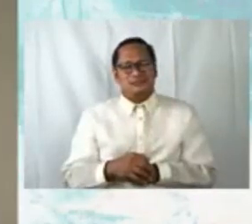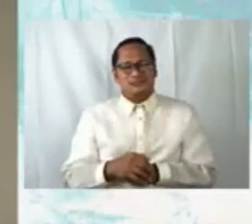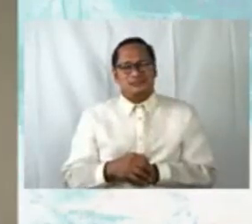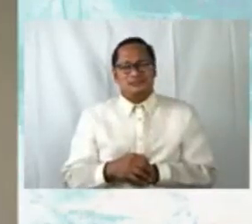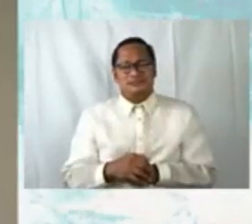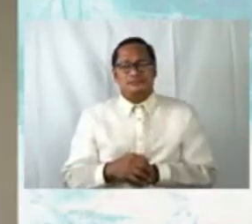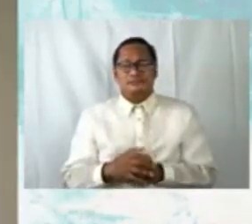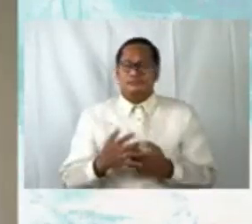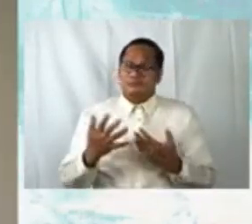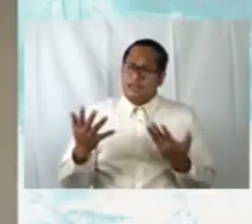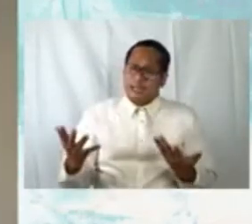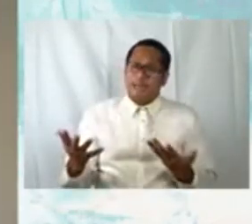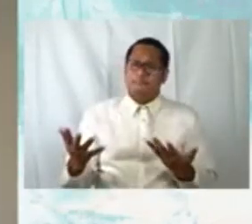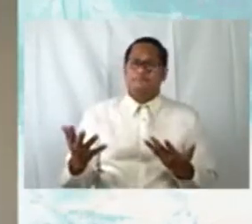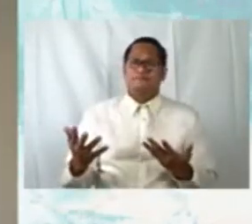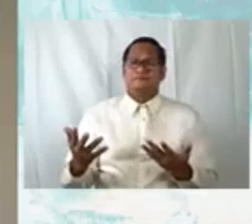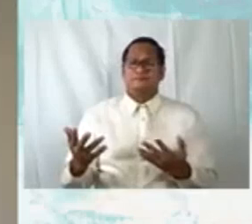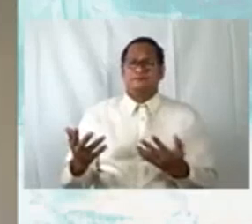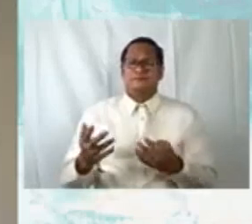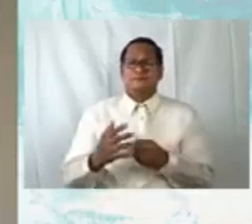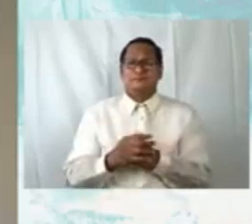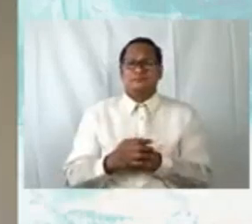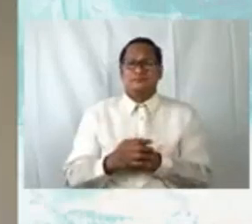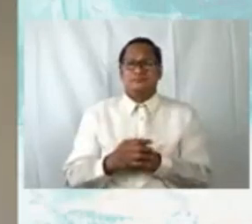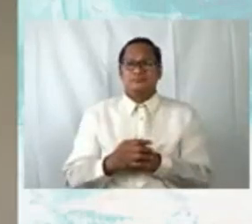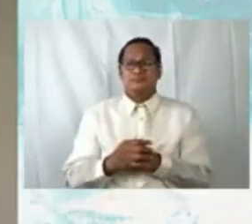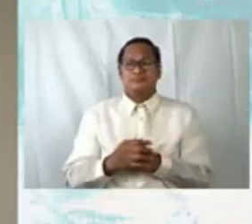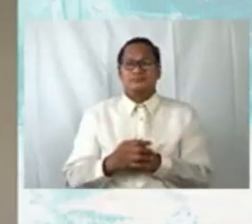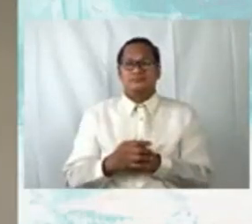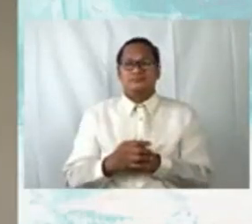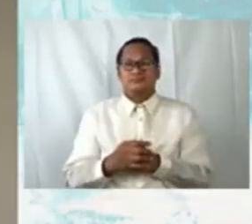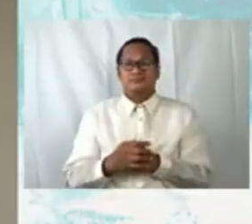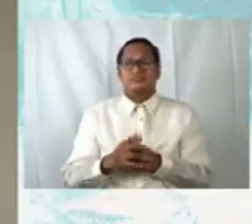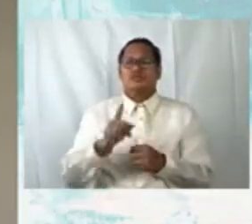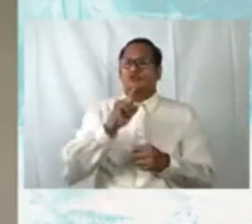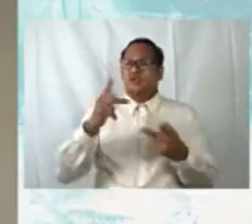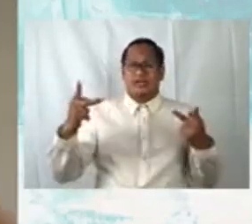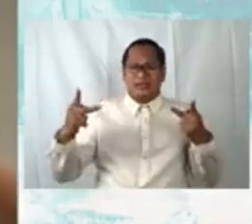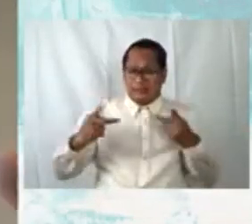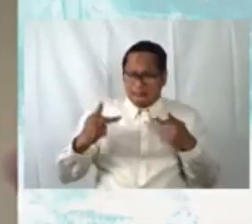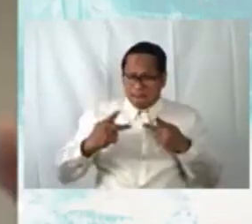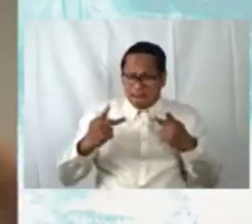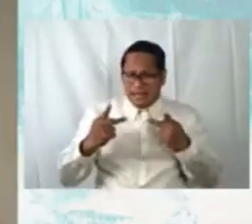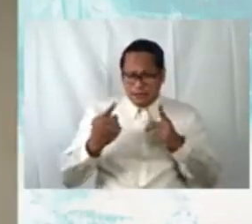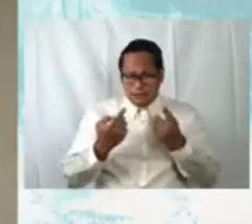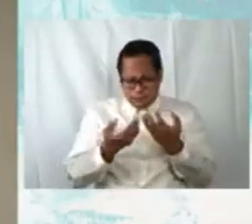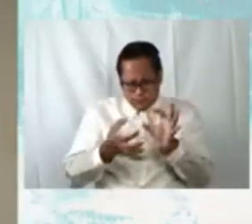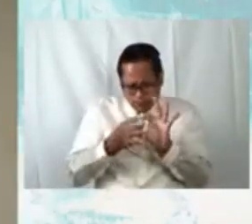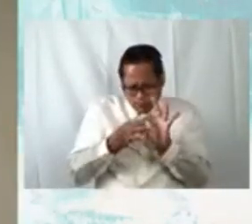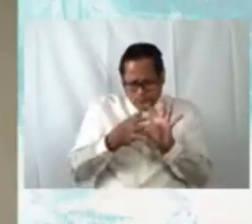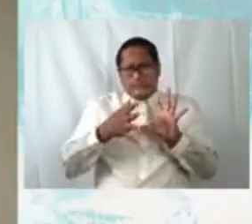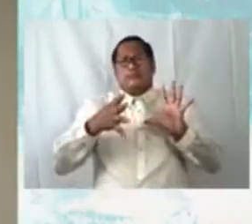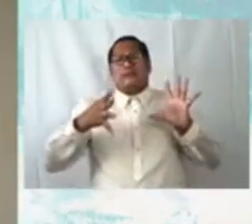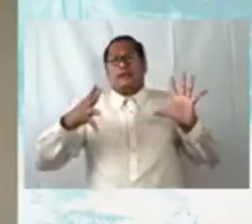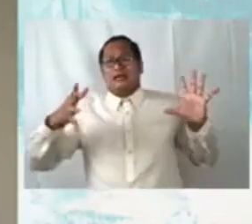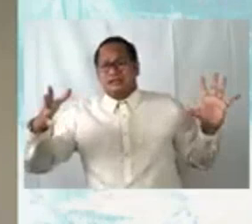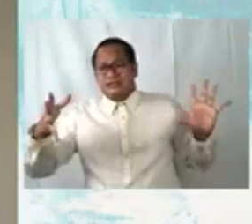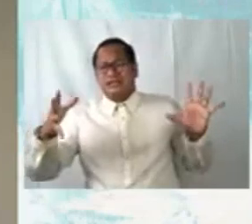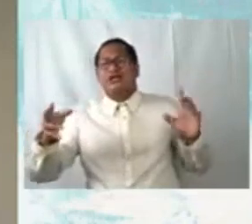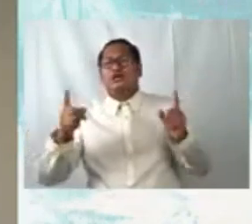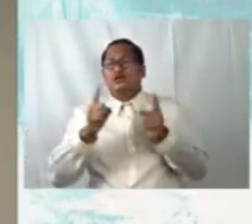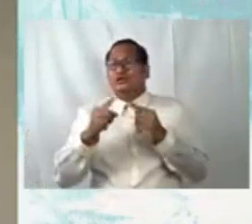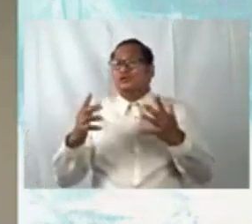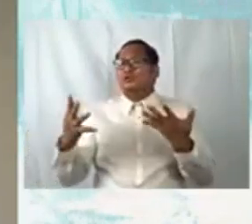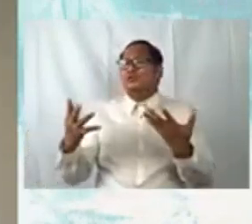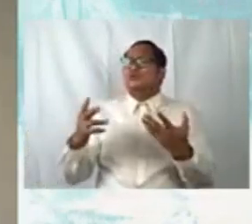Na yung pain ng separation, walang kalayaan para yakapin ang ating mga mahal sa buhay.